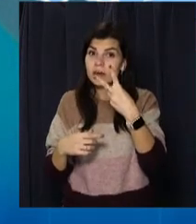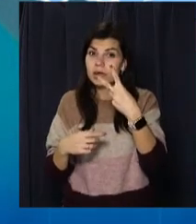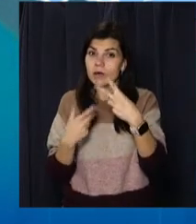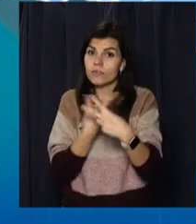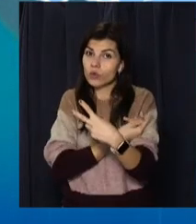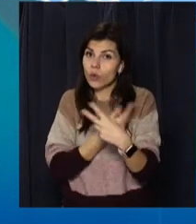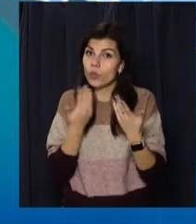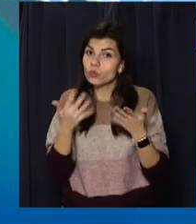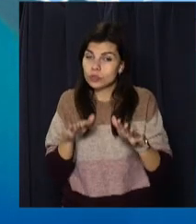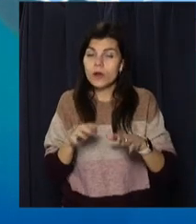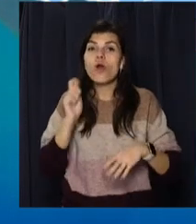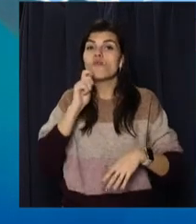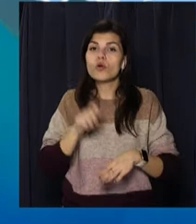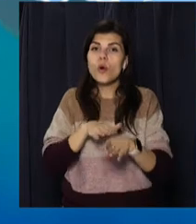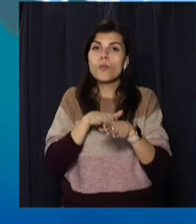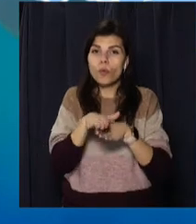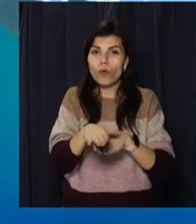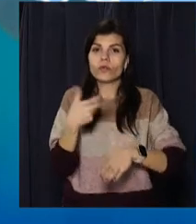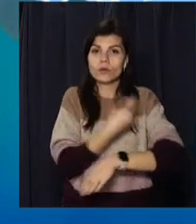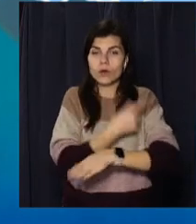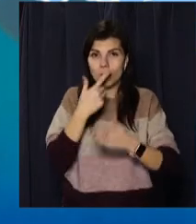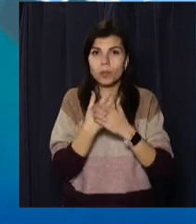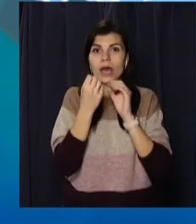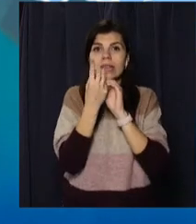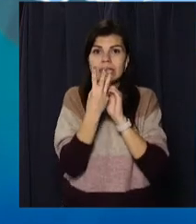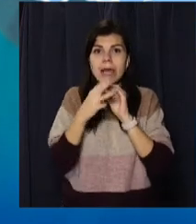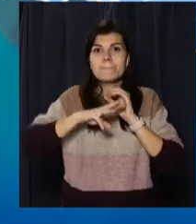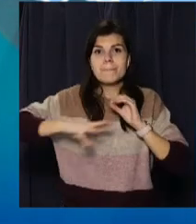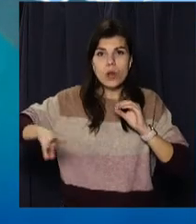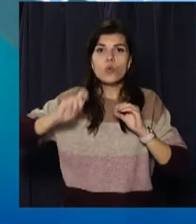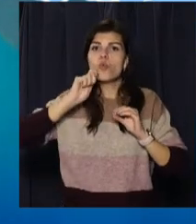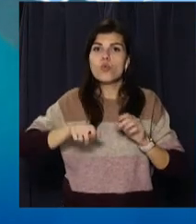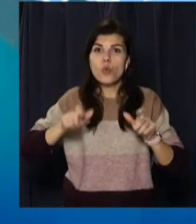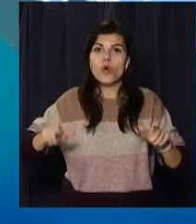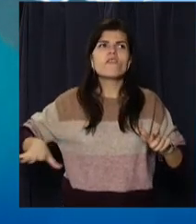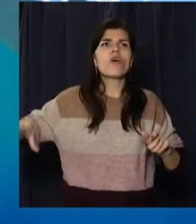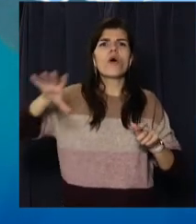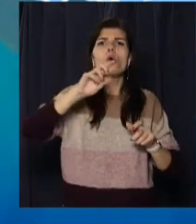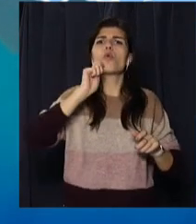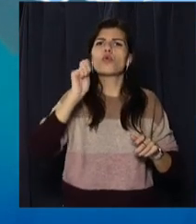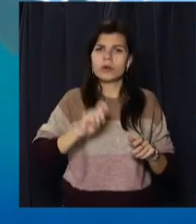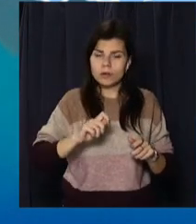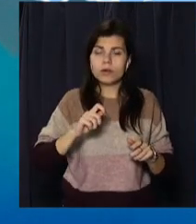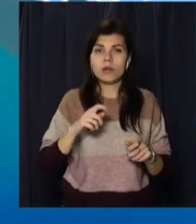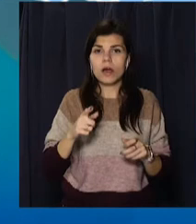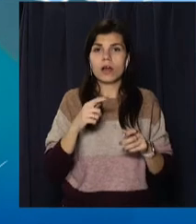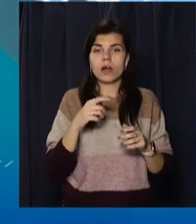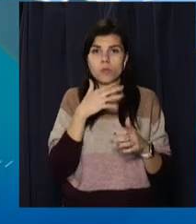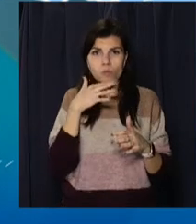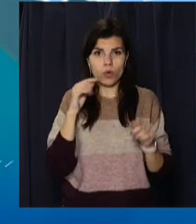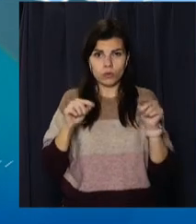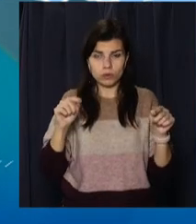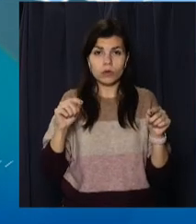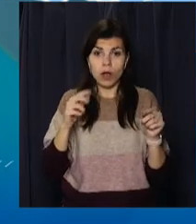вакцини. В Україні повністю імунізувалися майже 13 мільйонів українців. І високі темпи вакцинації позначаються